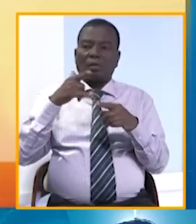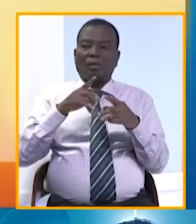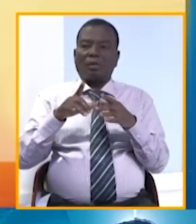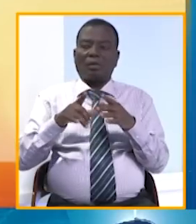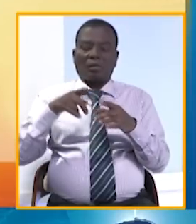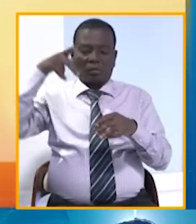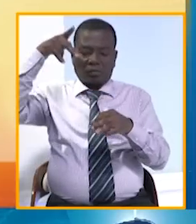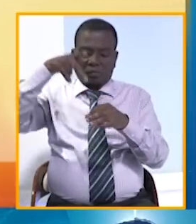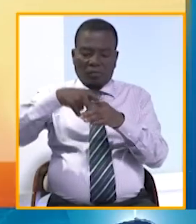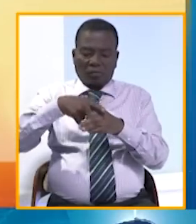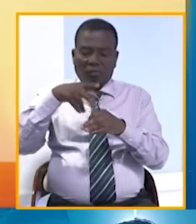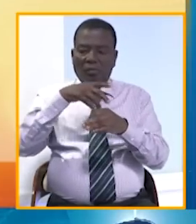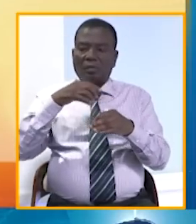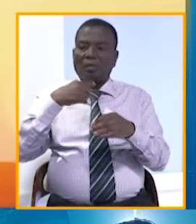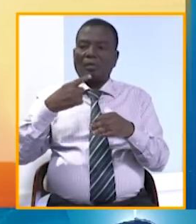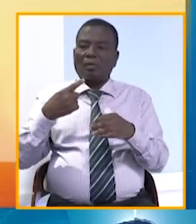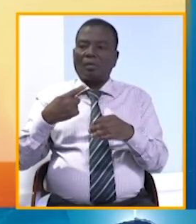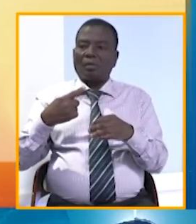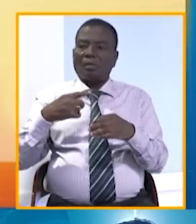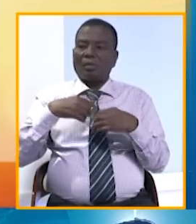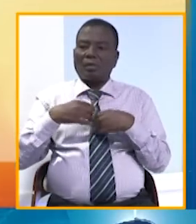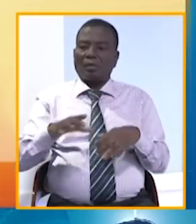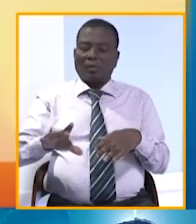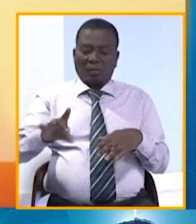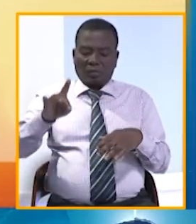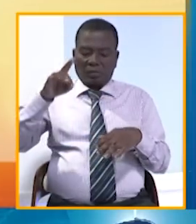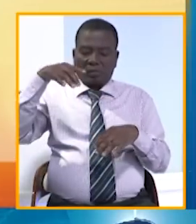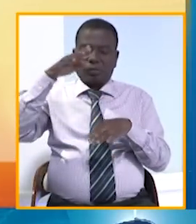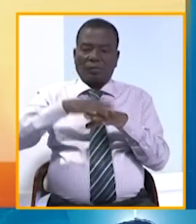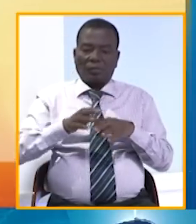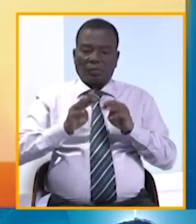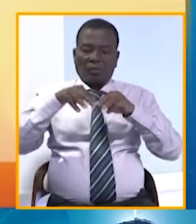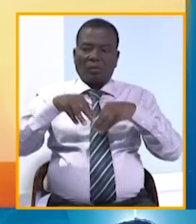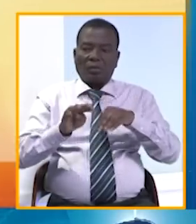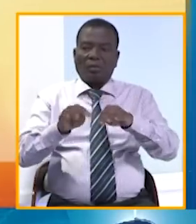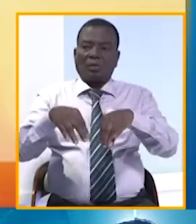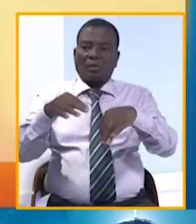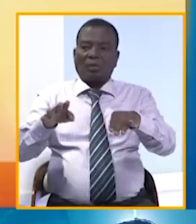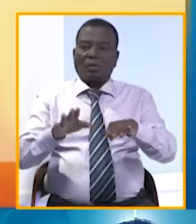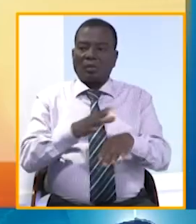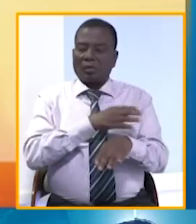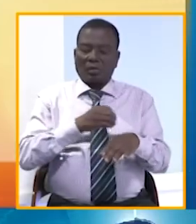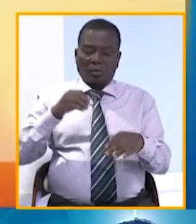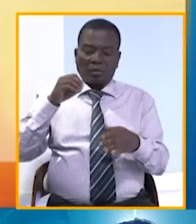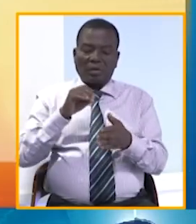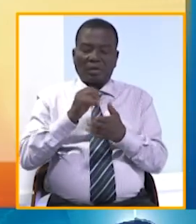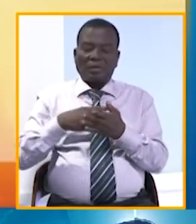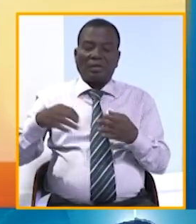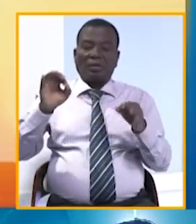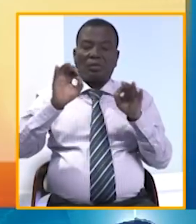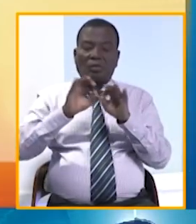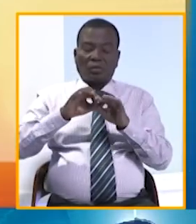titres, du Pétrole et de l'Énergie, Mamadou Sangafo Koulibaly, a prononcé une conférence inaugurale qui a porté sur la découverte de gisements par le groupe